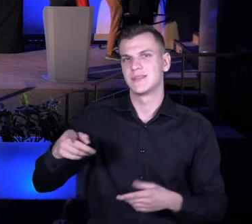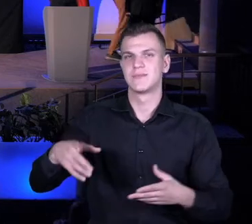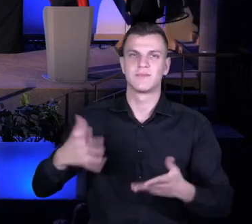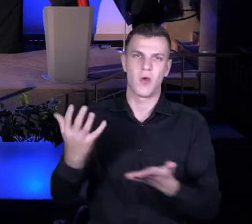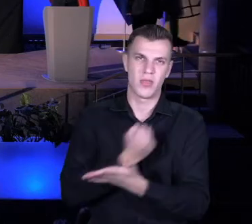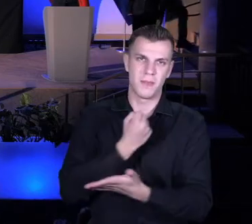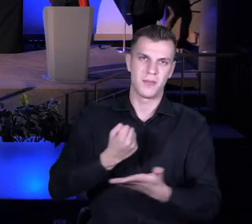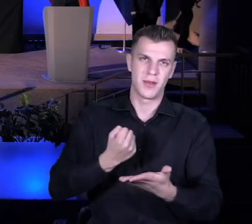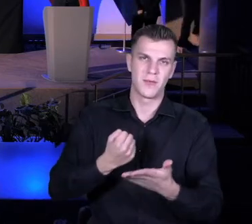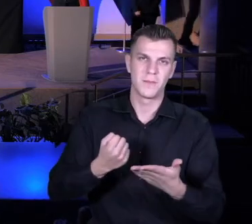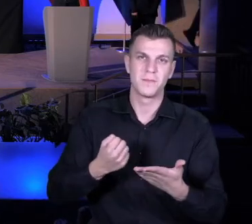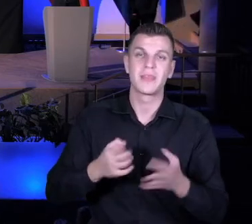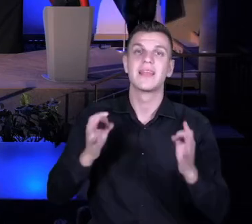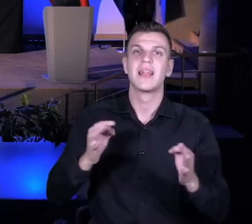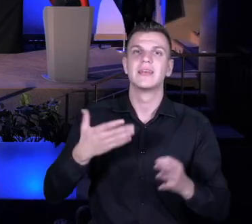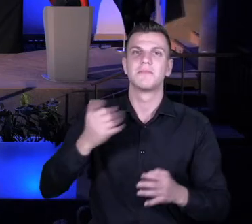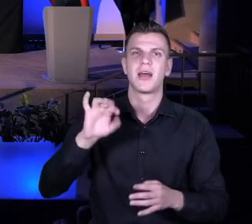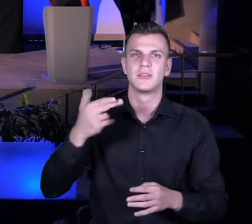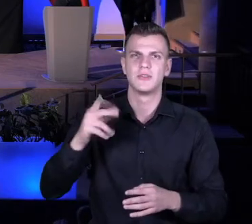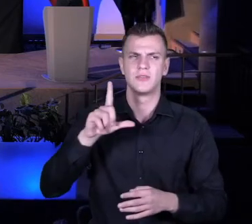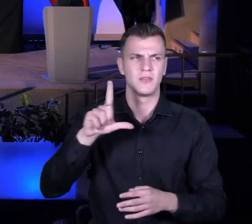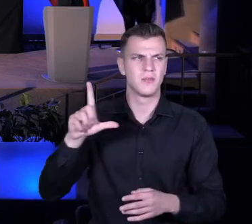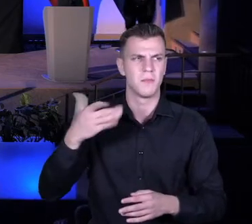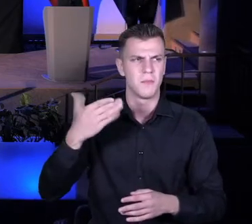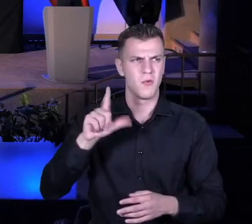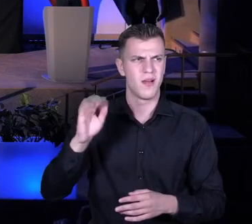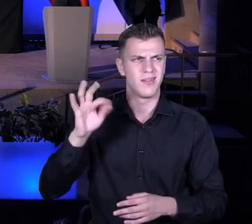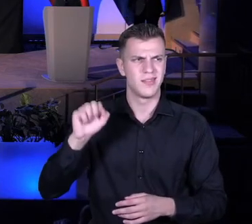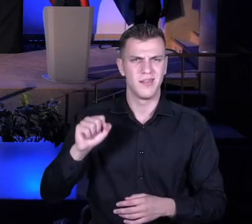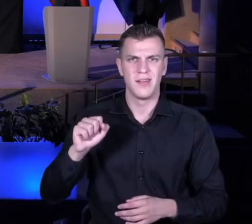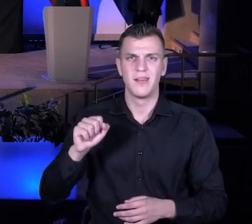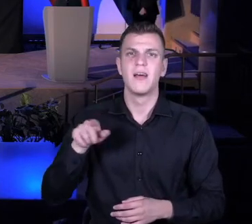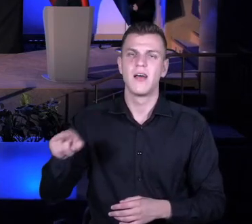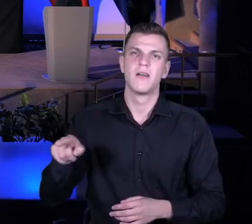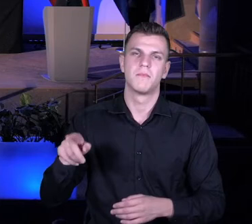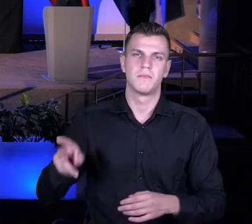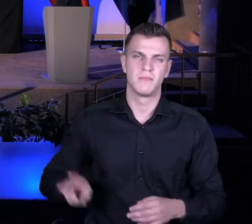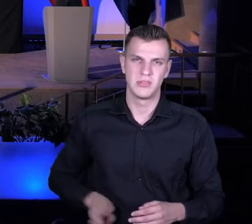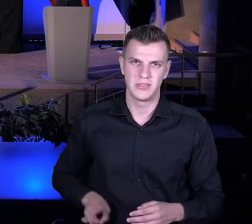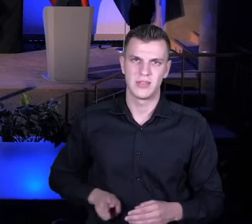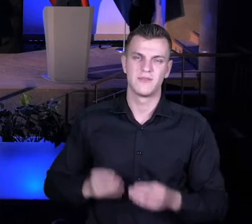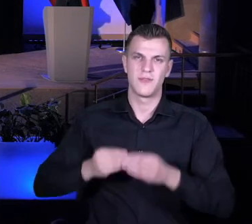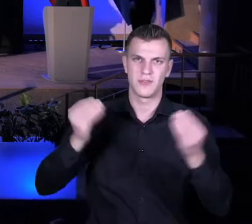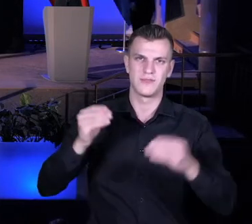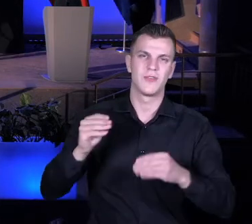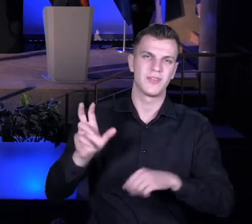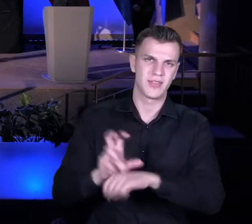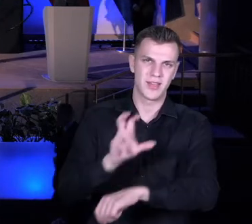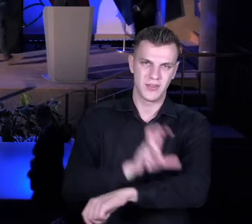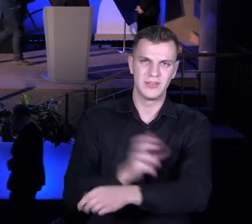scenę pana Marcina Łatę, naczelnika Wydziału Polityki i Innowacyjności w Ministerstwie Rozwoju i Technologii. Zapraszam raz jeszcze.